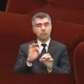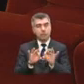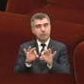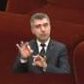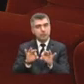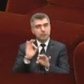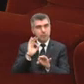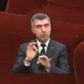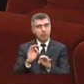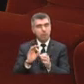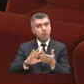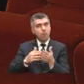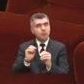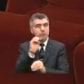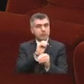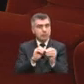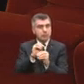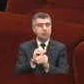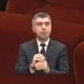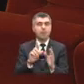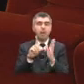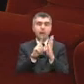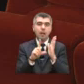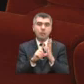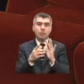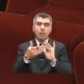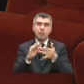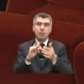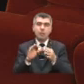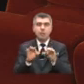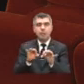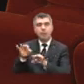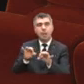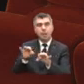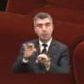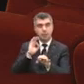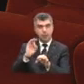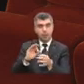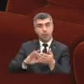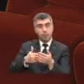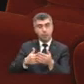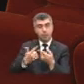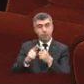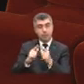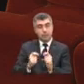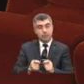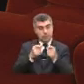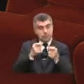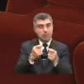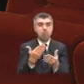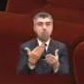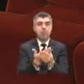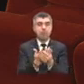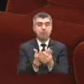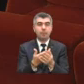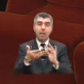الجنائيه، انتهينا منهم، دابا كنديروا قانون الرقمنه للاجراءات المدنيه والجنائيه. لان بحال تصيفط واحد المذكره مثلا